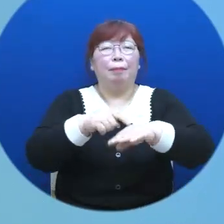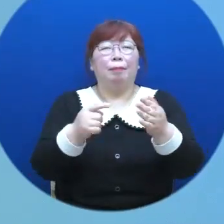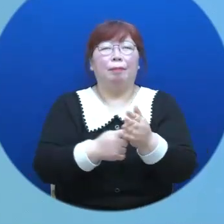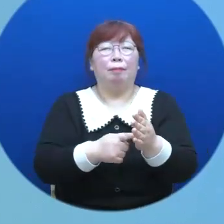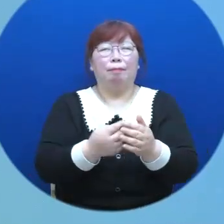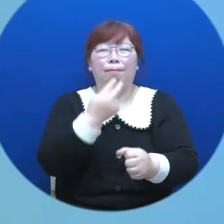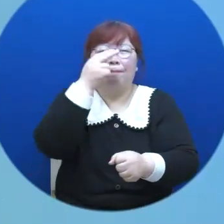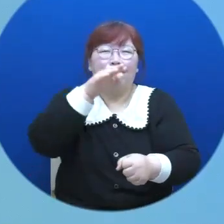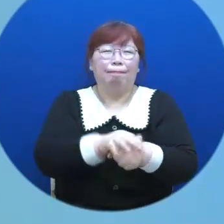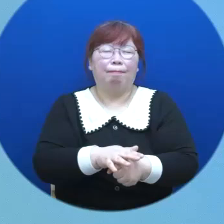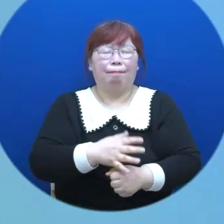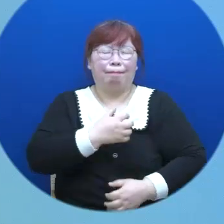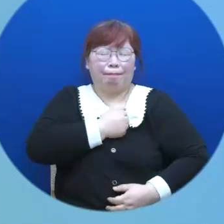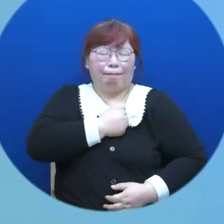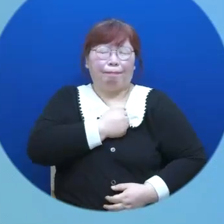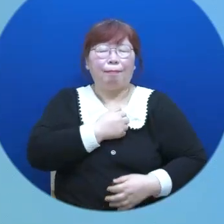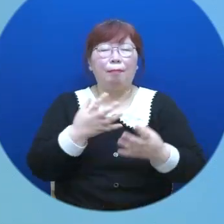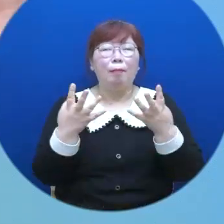많아.